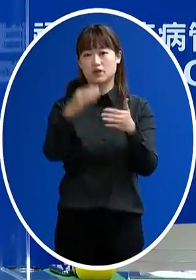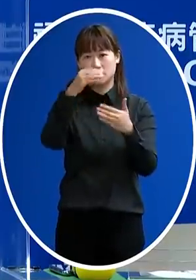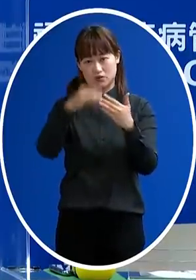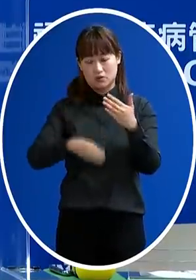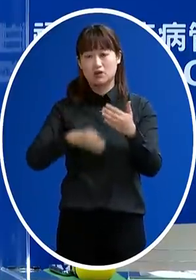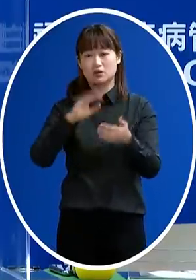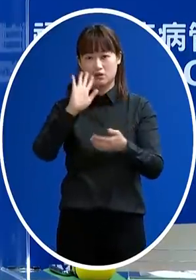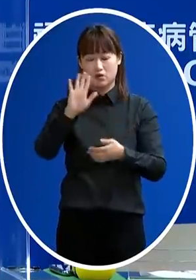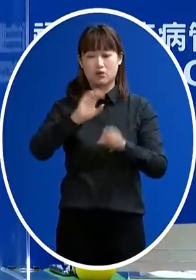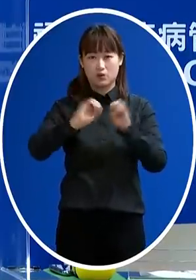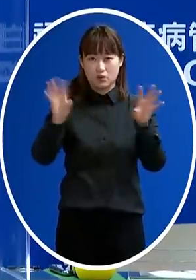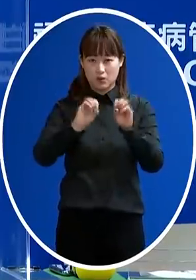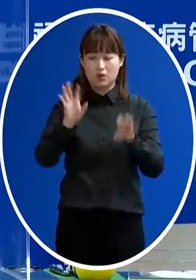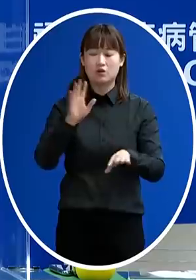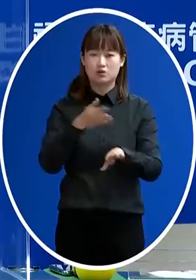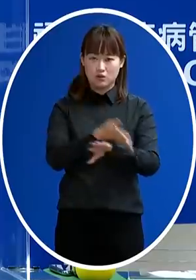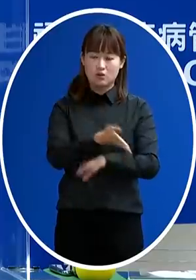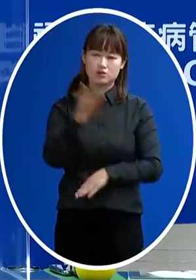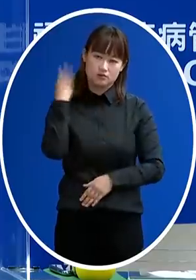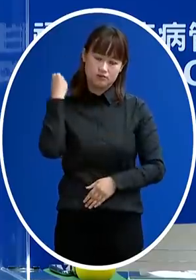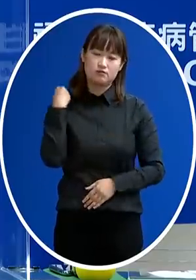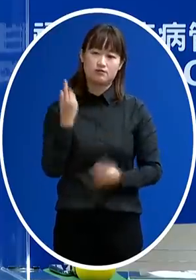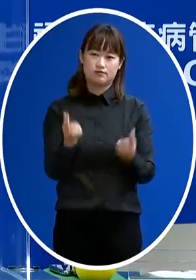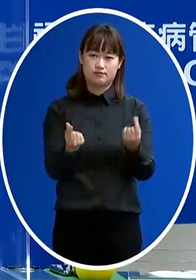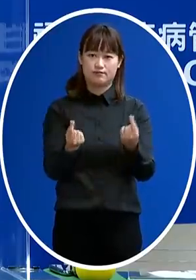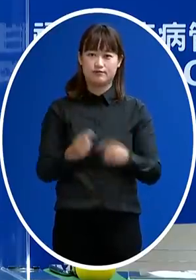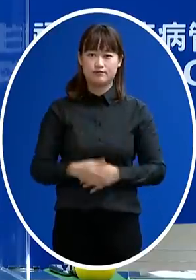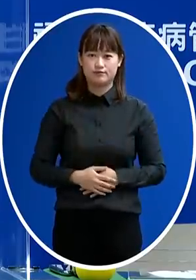暂时脱下口罩。